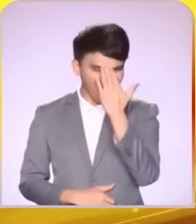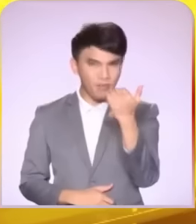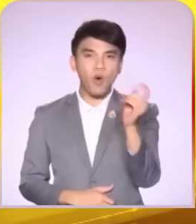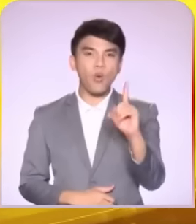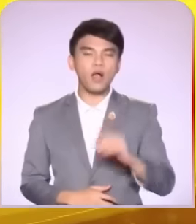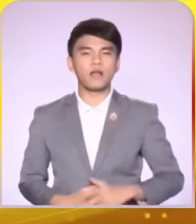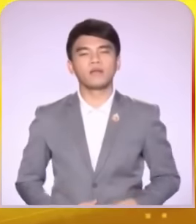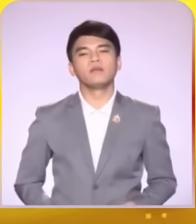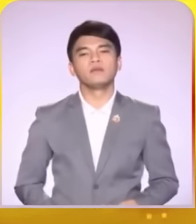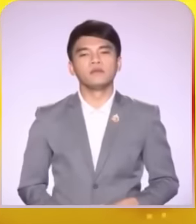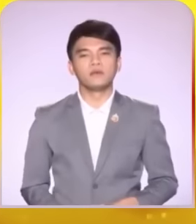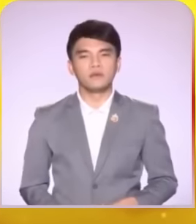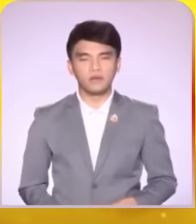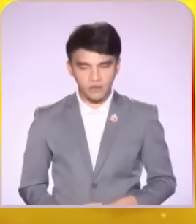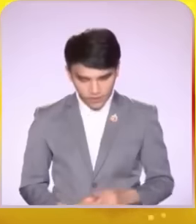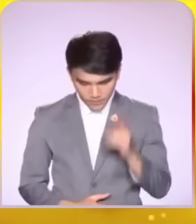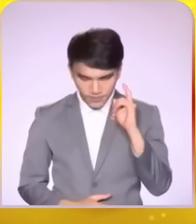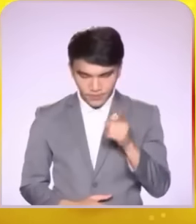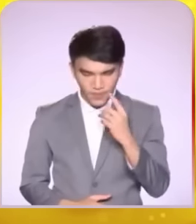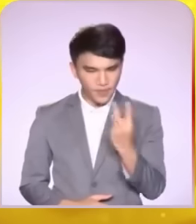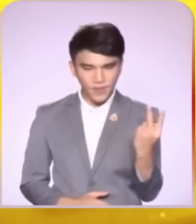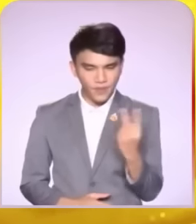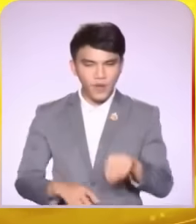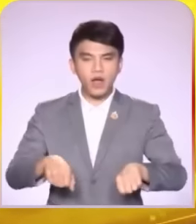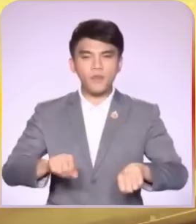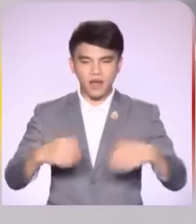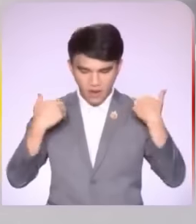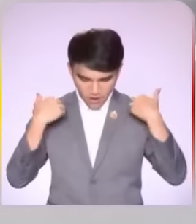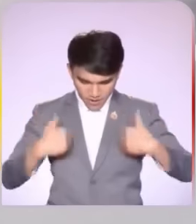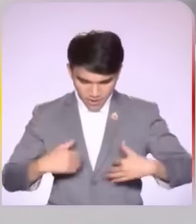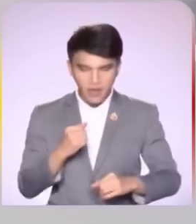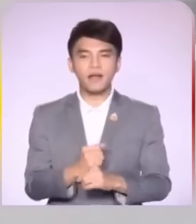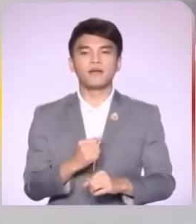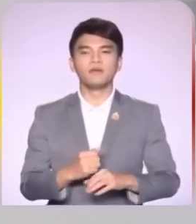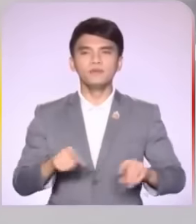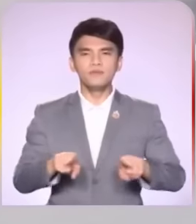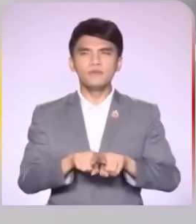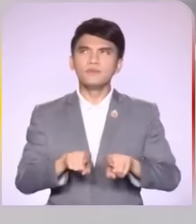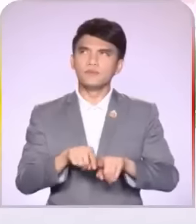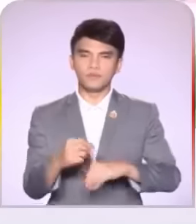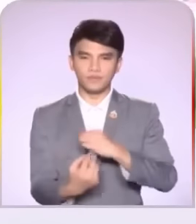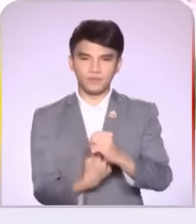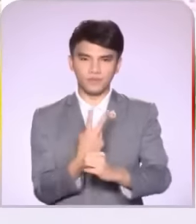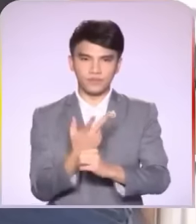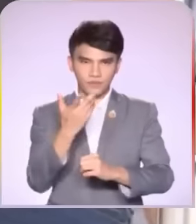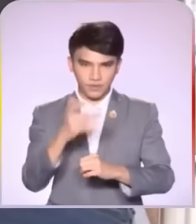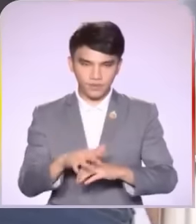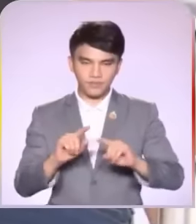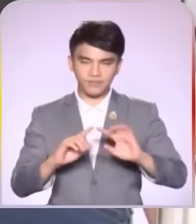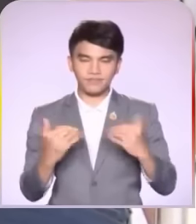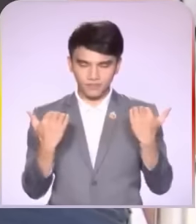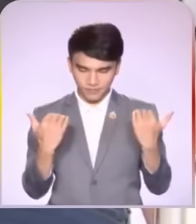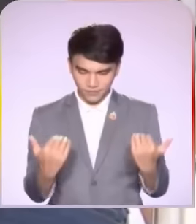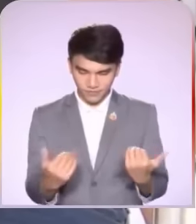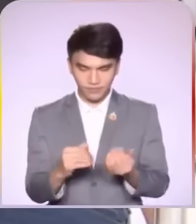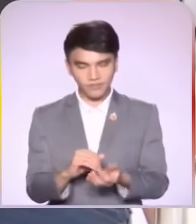ะคะคนในวินก็บอกว่าจริงๆทั้งสองคนเนี่ยเขามาขี่รถจักรยานยนต์รับจ้างที่เนี่ยประมาณสัก2ปีแล ้ วแต่ว่าระยะหลังม